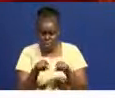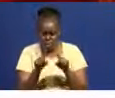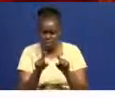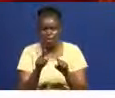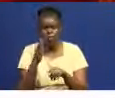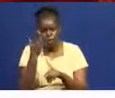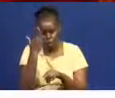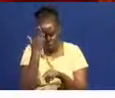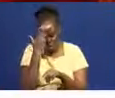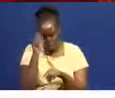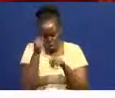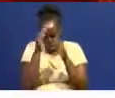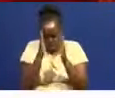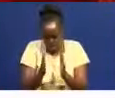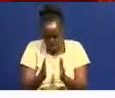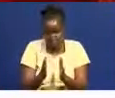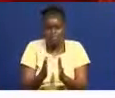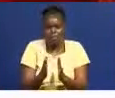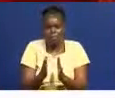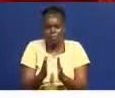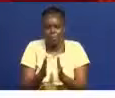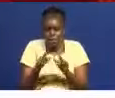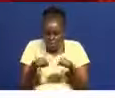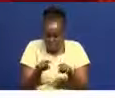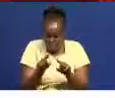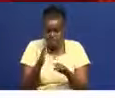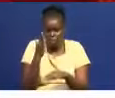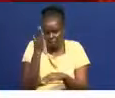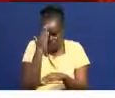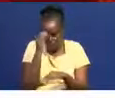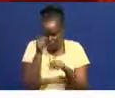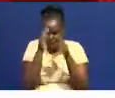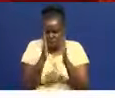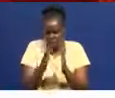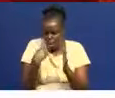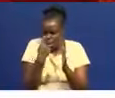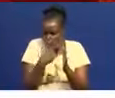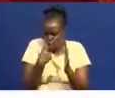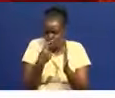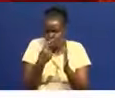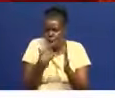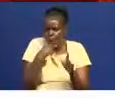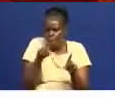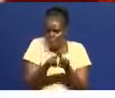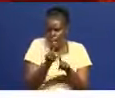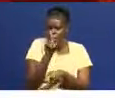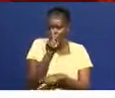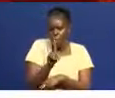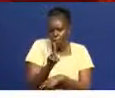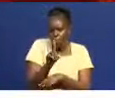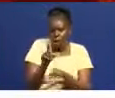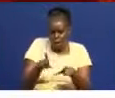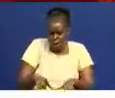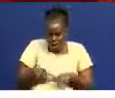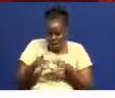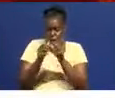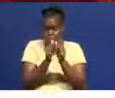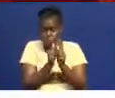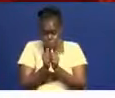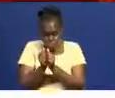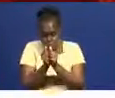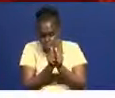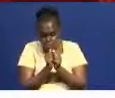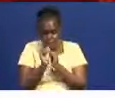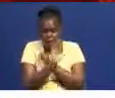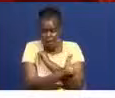Wao wanajuana kama Wakenya. Wao wanajuana kama Wakenya ambao ni ndugu moja, ni watu wanaishi pamoja, ni watu